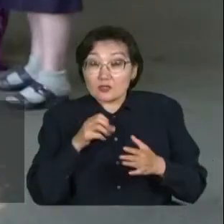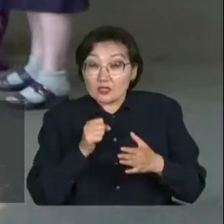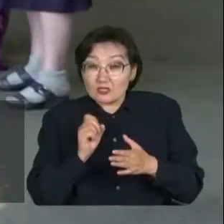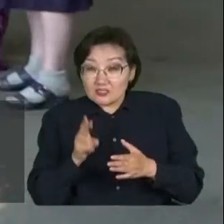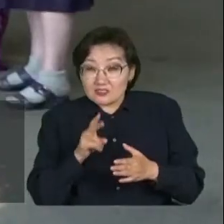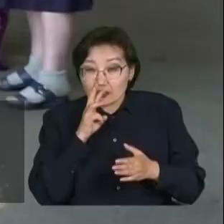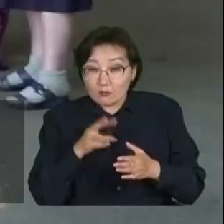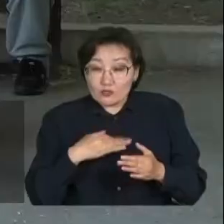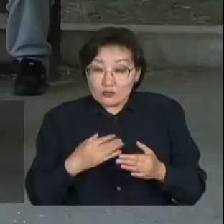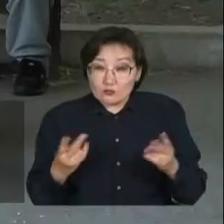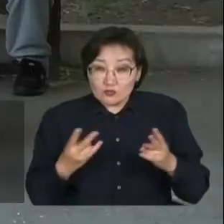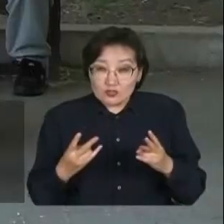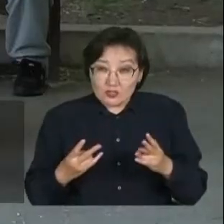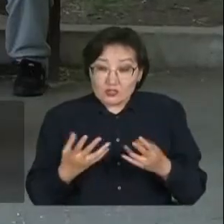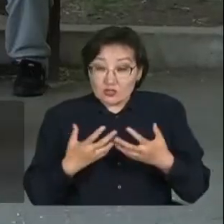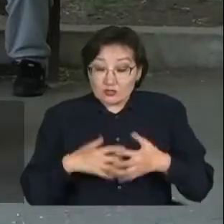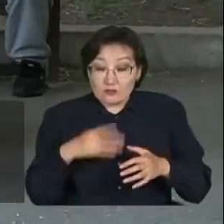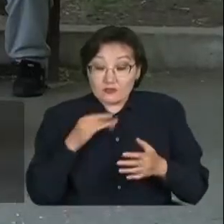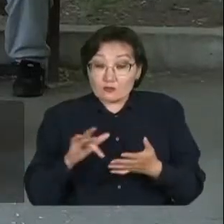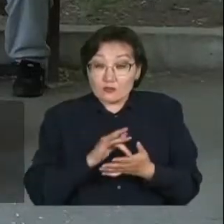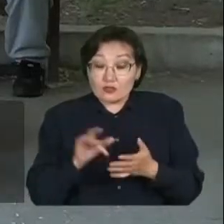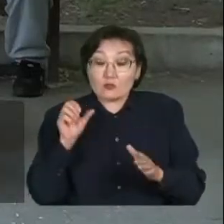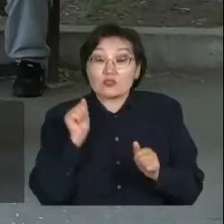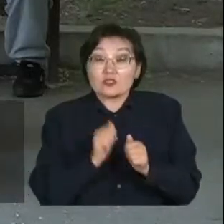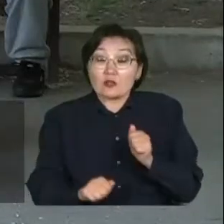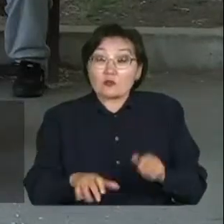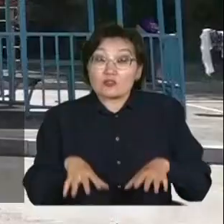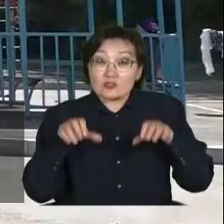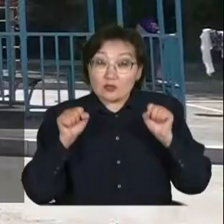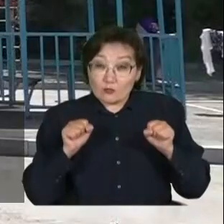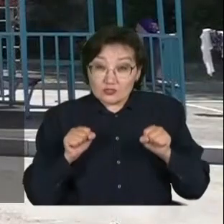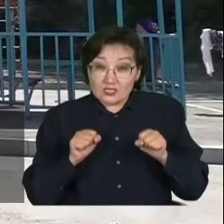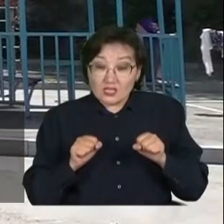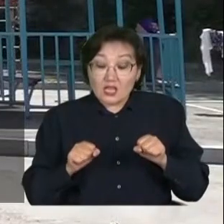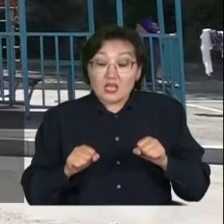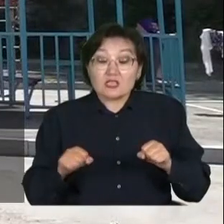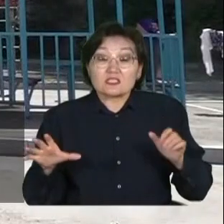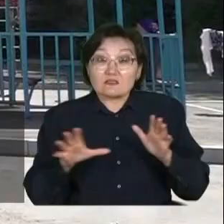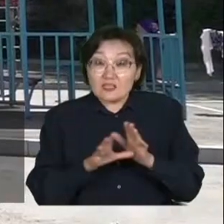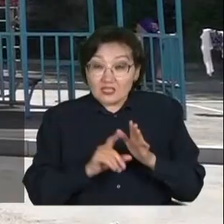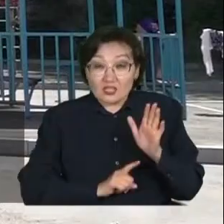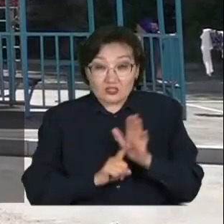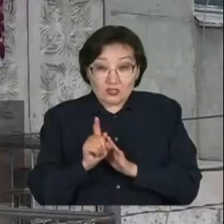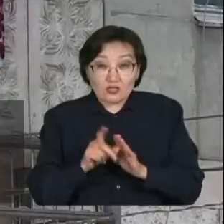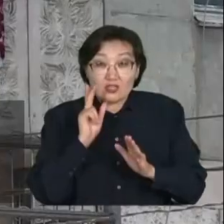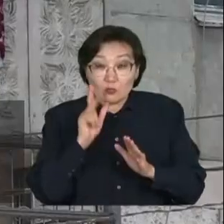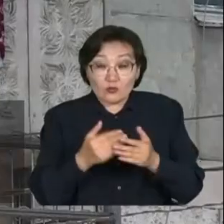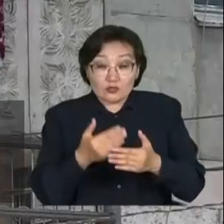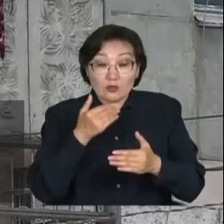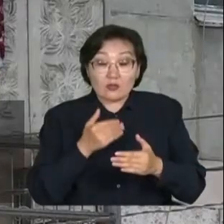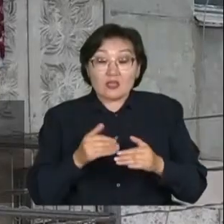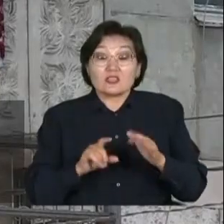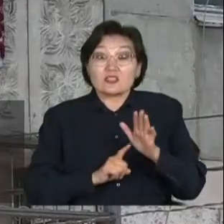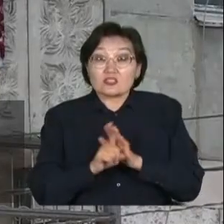возмущалась свой бюджет проблема с частым отключением Света говорят жильцы началась 3 года назад в основном она охватывает Весенний и летний